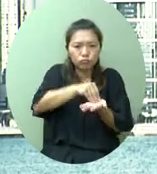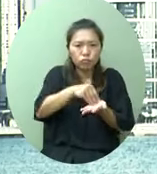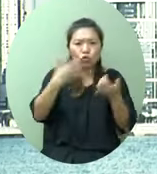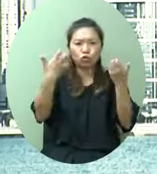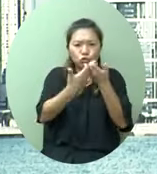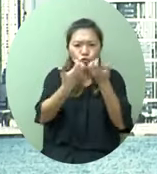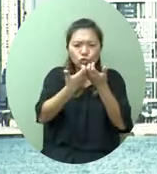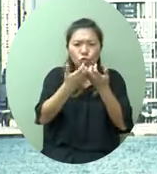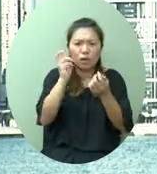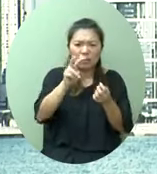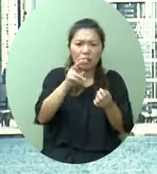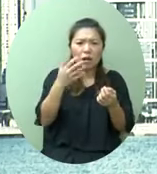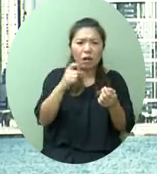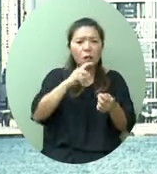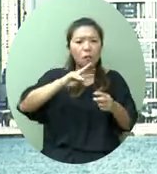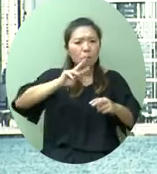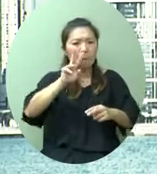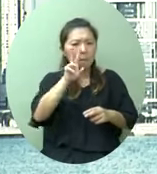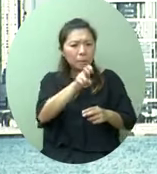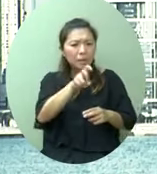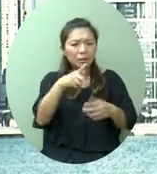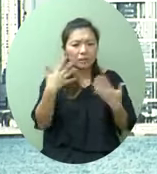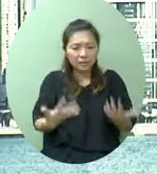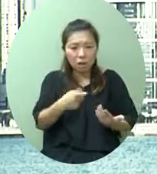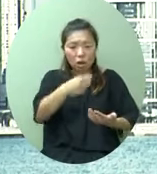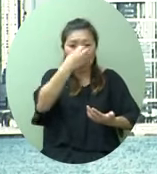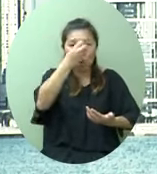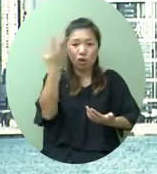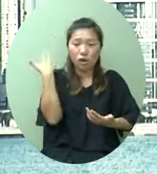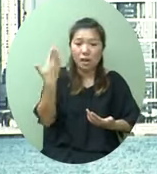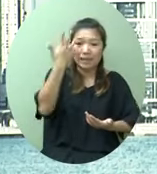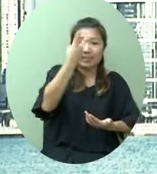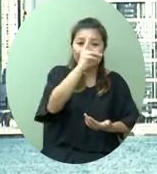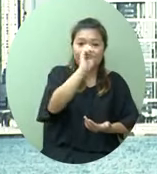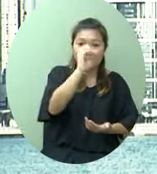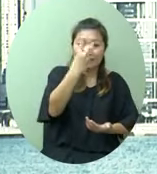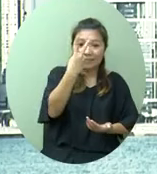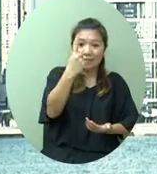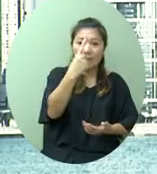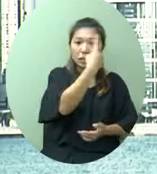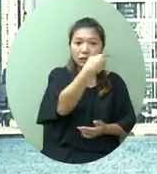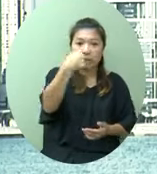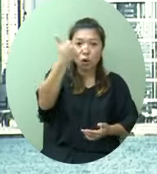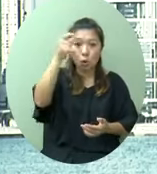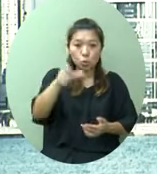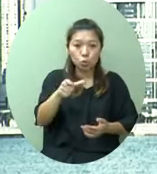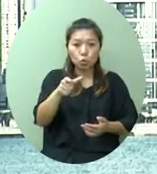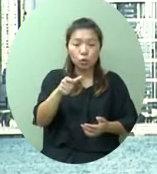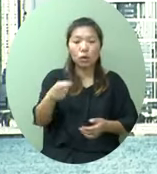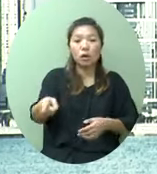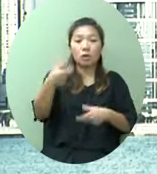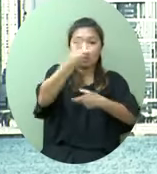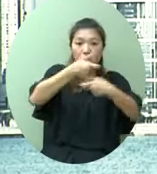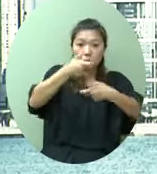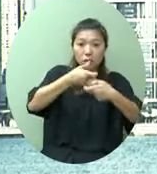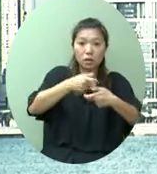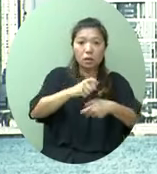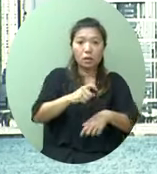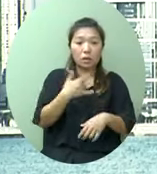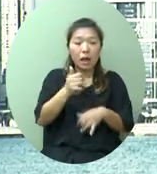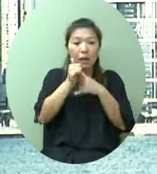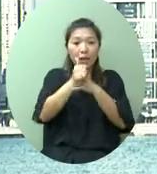係可以反映出嚟嘅。香港上半年嘅2021年上半年嘅本地經濟生產總值咧係